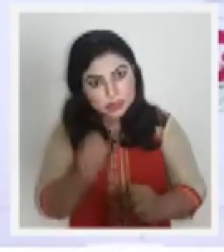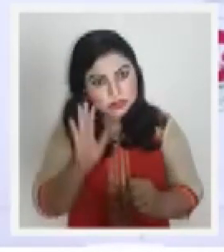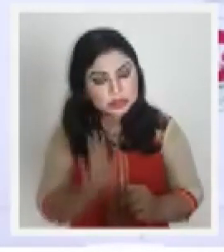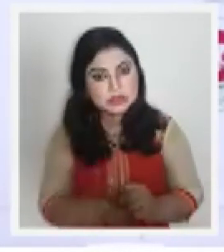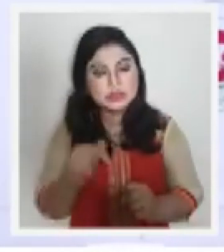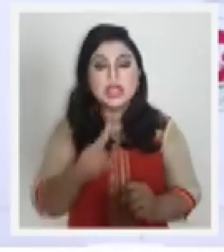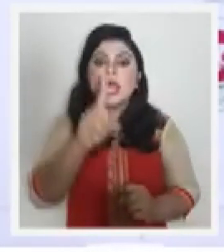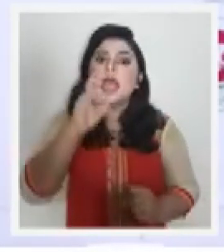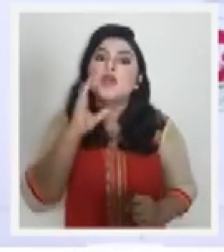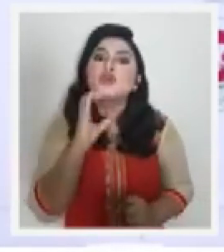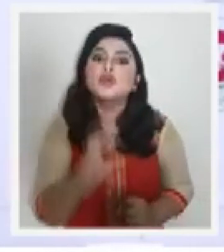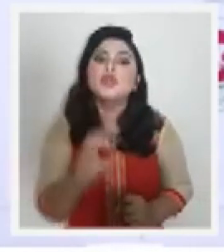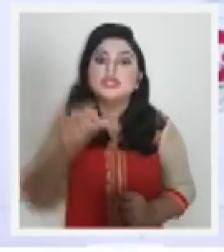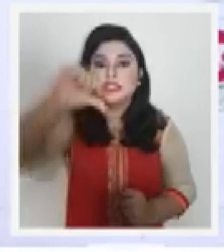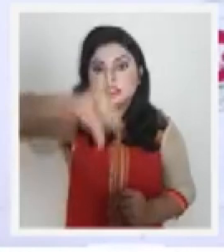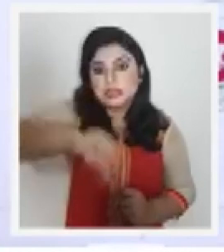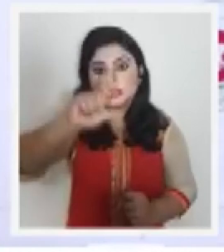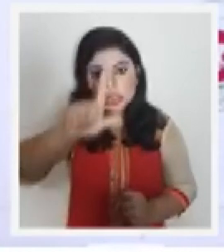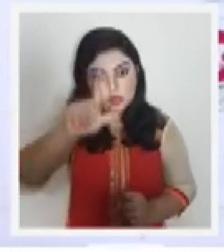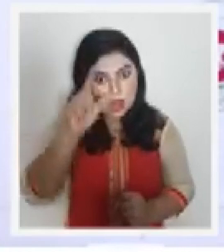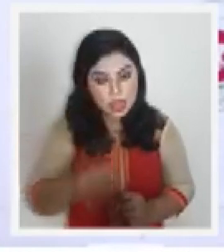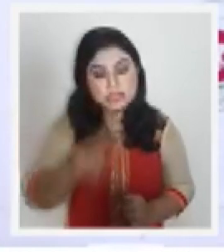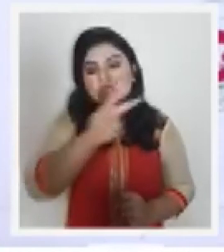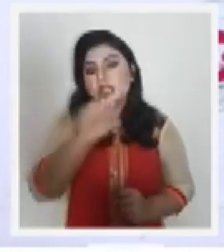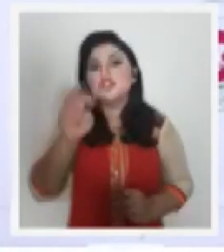2,53,409 জন। এ পর্যন্ত শনাক্ত হয়েছে